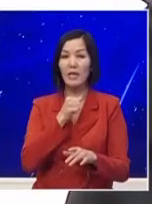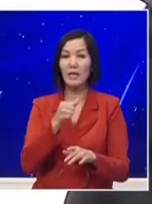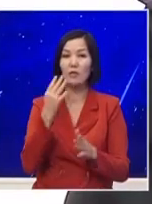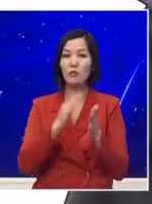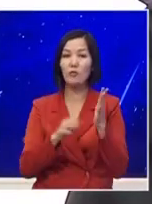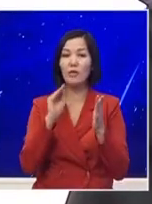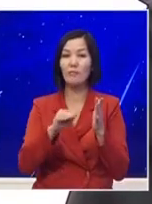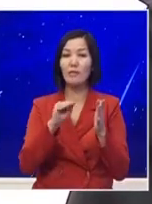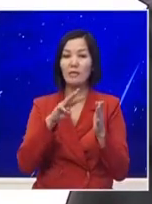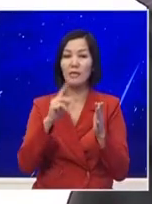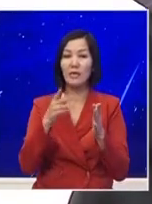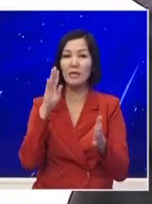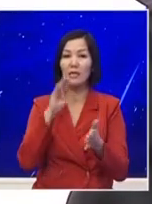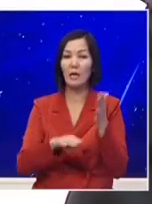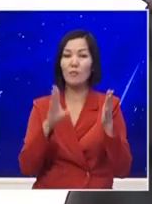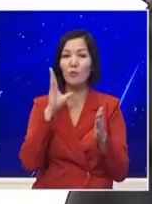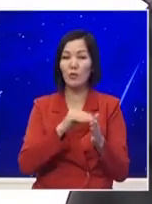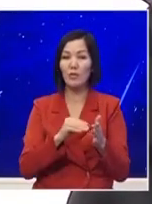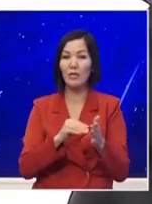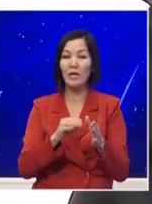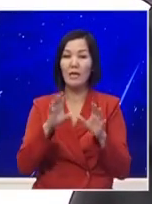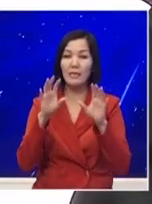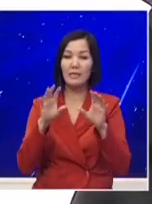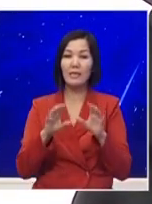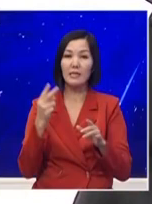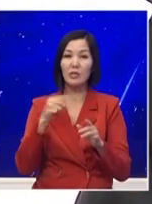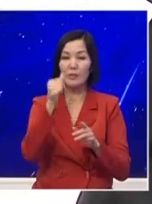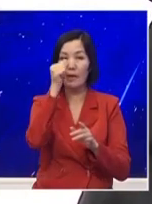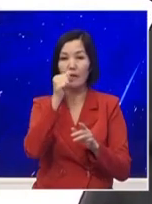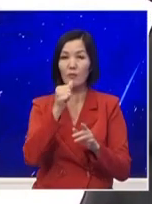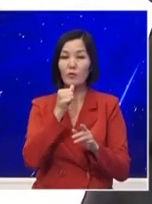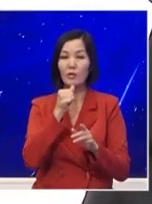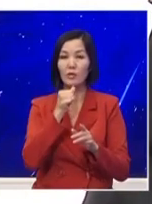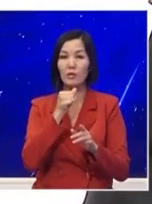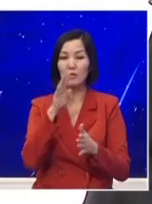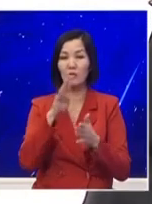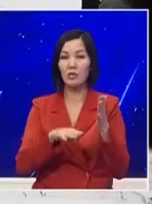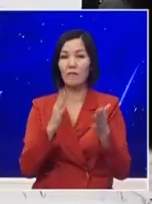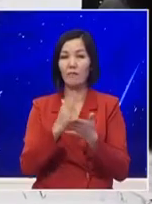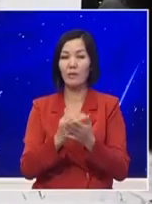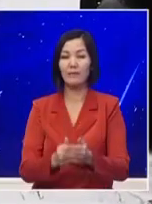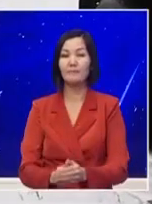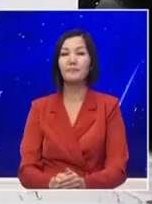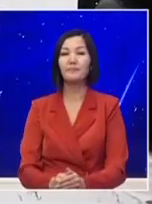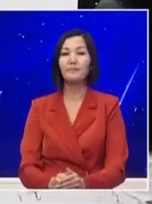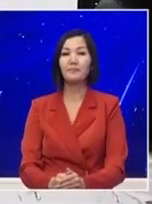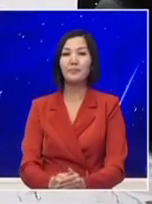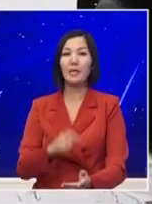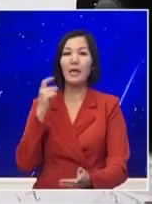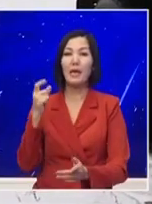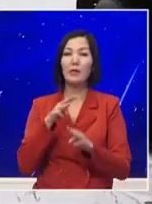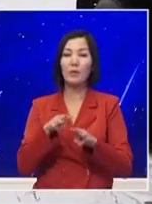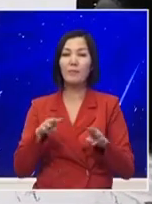мың теңгеге дейін айыппұл төлейді. Ал заңды тұлғалар үшін 20 айлық есептік көрсеткіш көлемінде қарастырылған. Ұлттық экономика